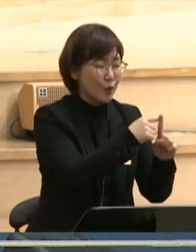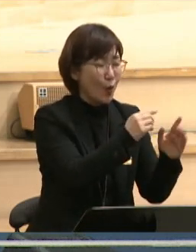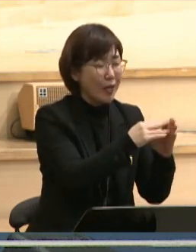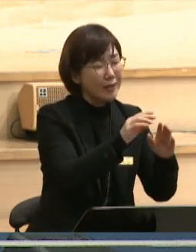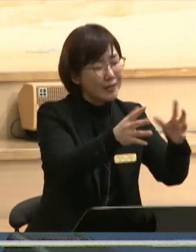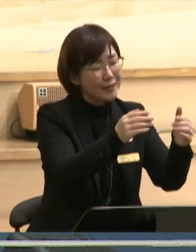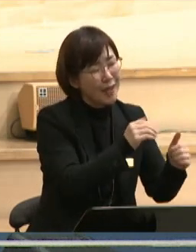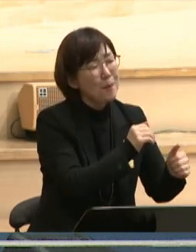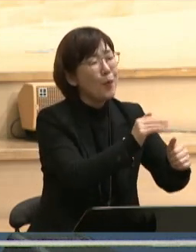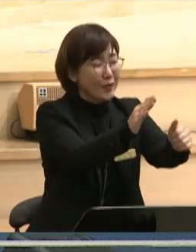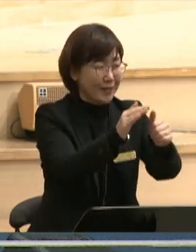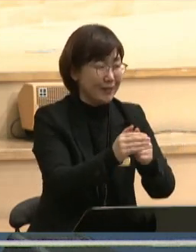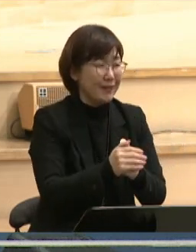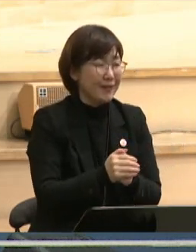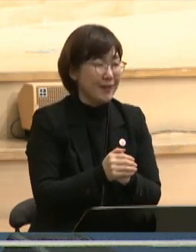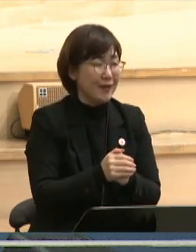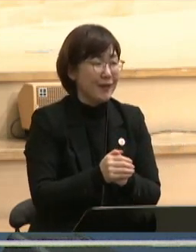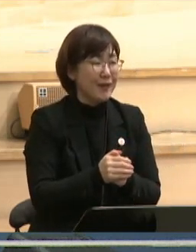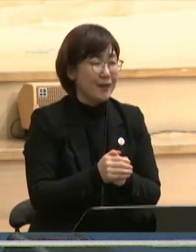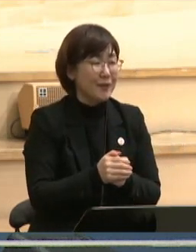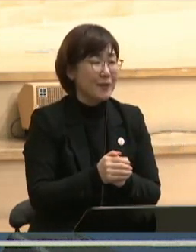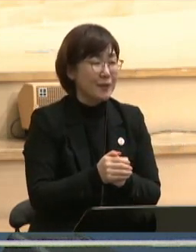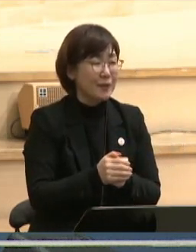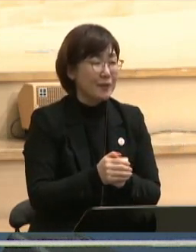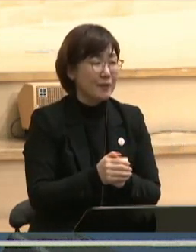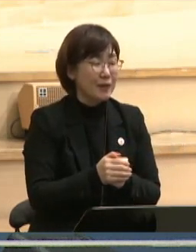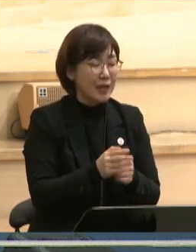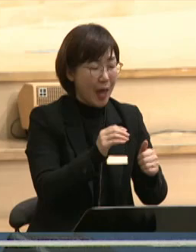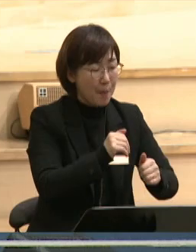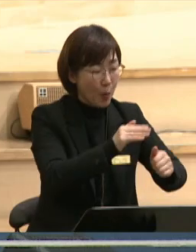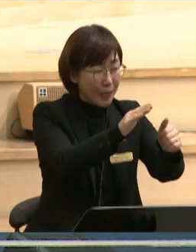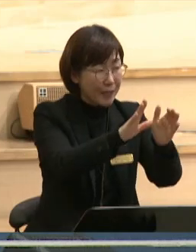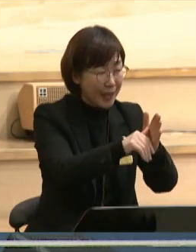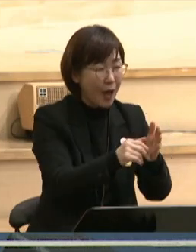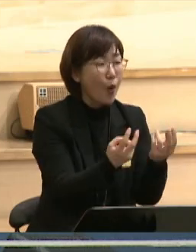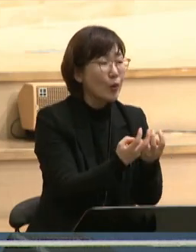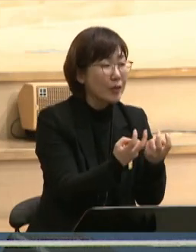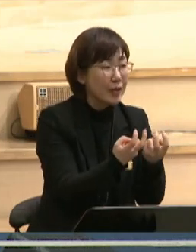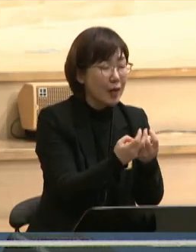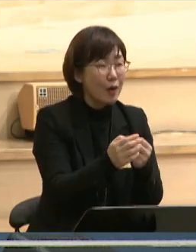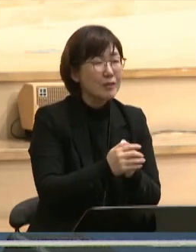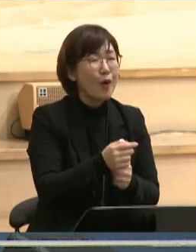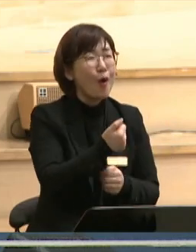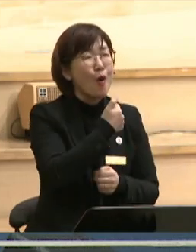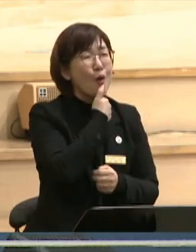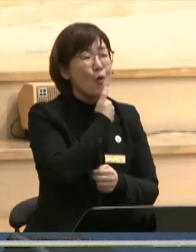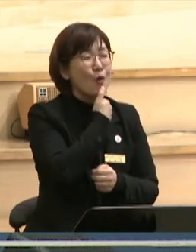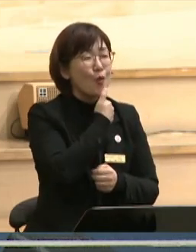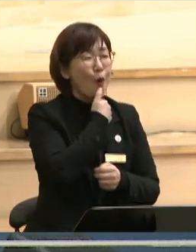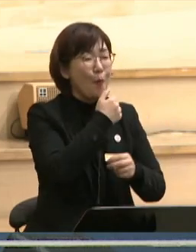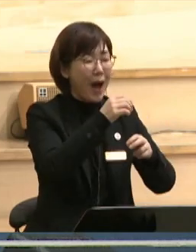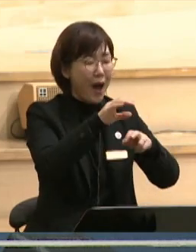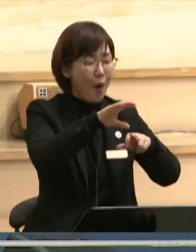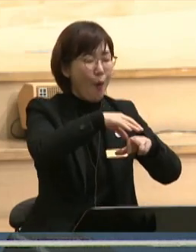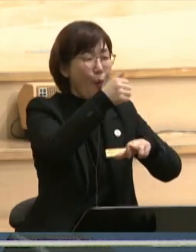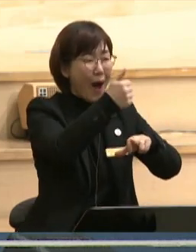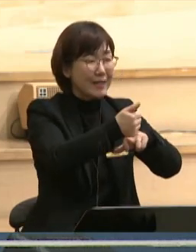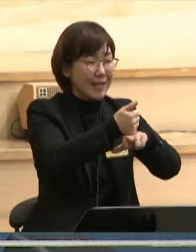똑같이 세상에 보내신단 말이에요 보내시는데 어떻게 보내시냐면 로마 황제로 보내시는게 아니라 유대인들도